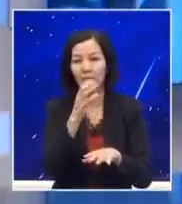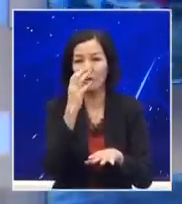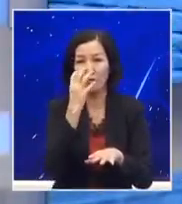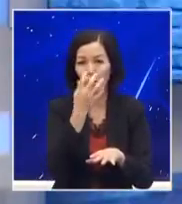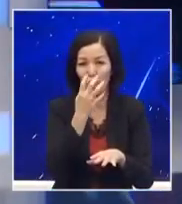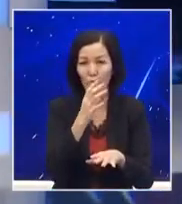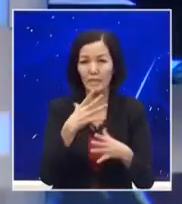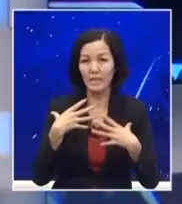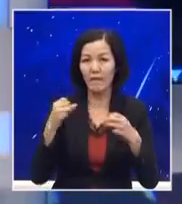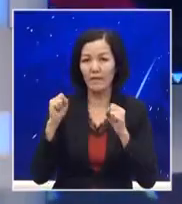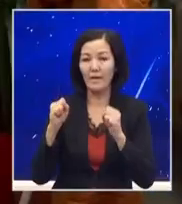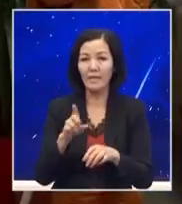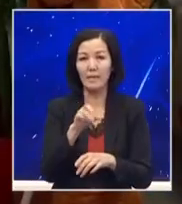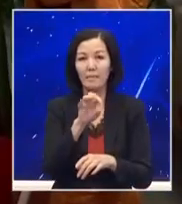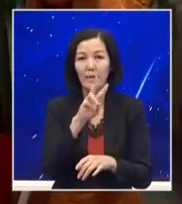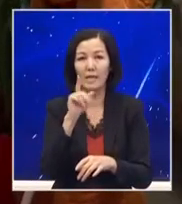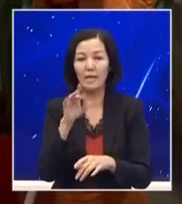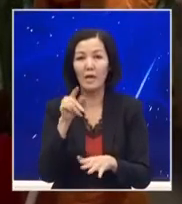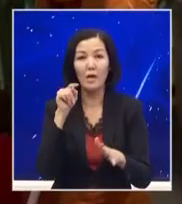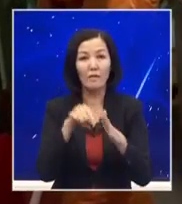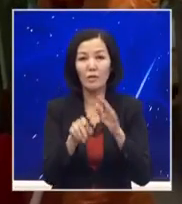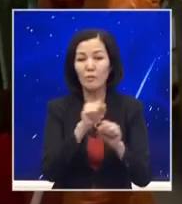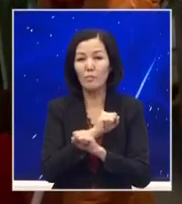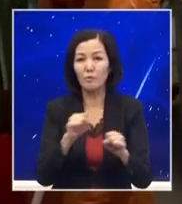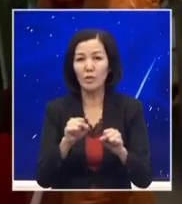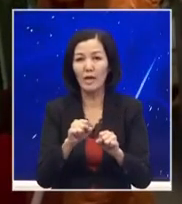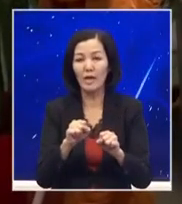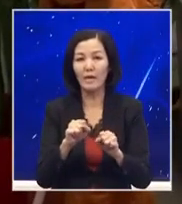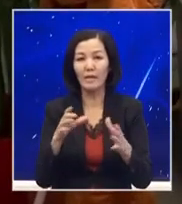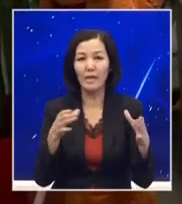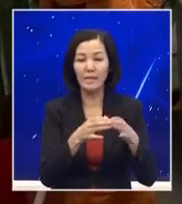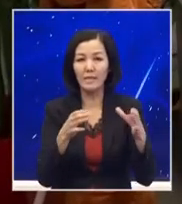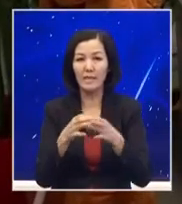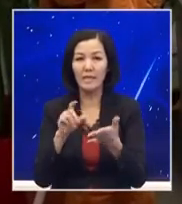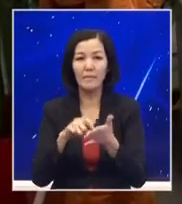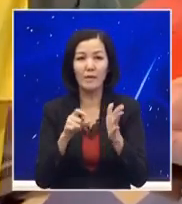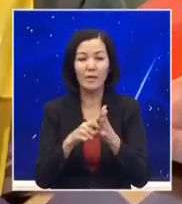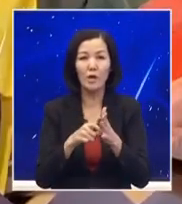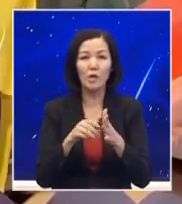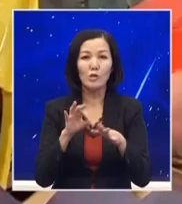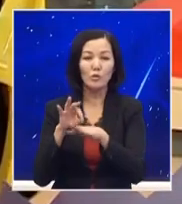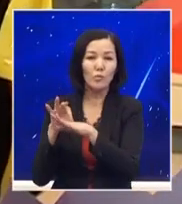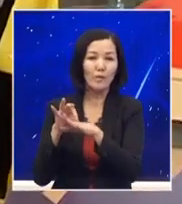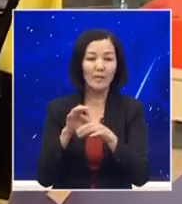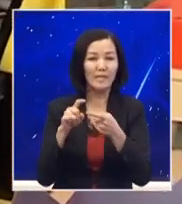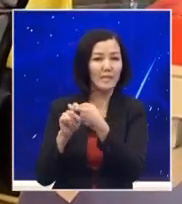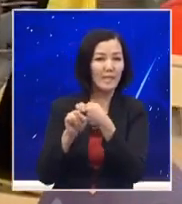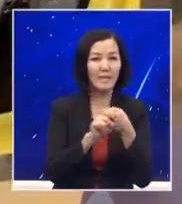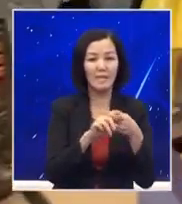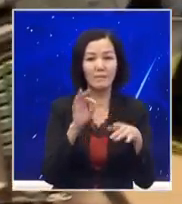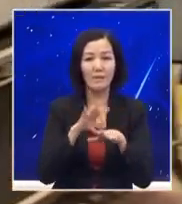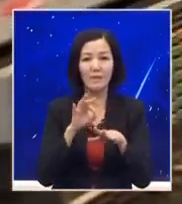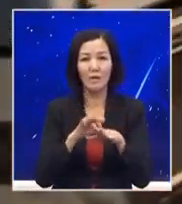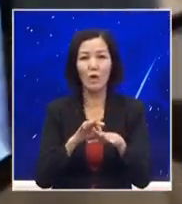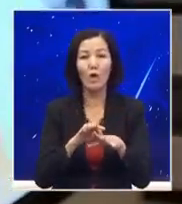системе здравоохранения Бельгии. Его не пускают в приемные отделения или палаты, чтобы не распространять инфекцию. Но комик